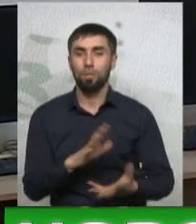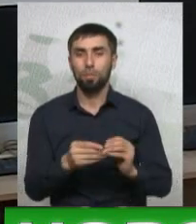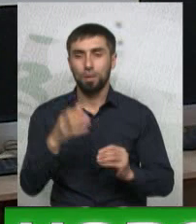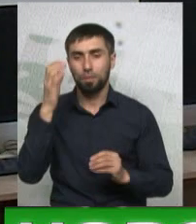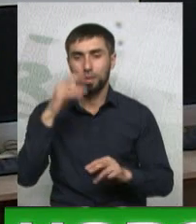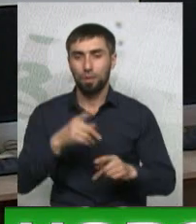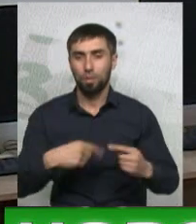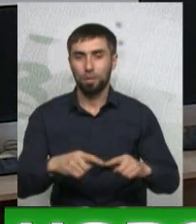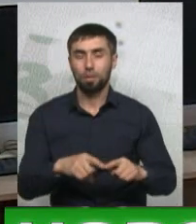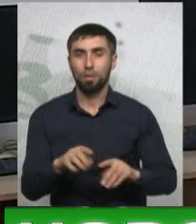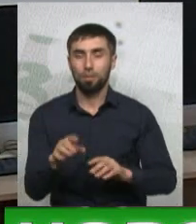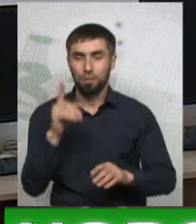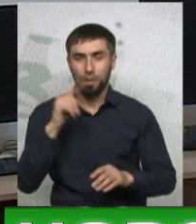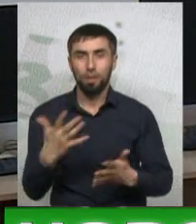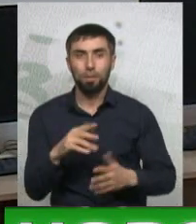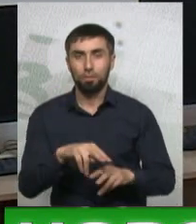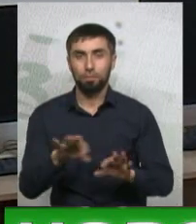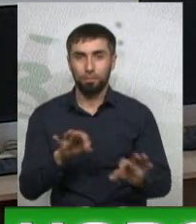Общеобразовательные организации определены,